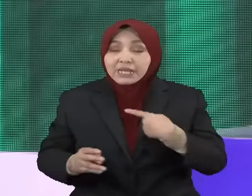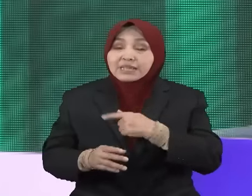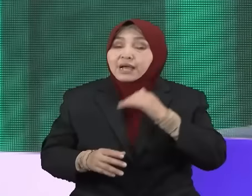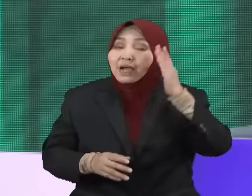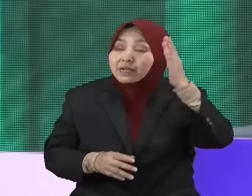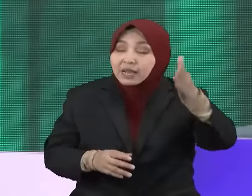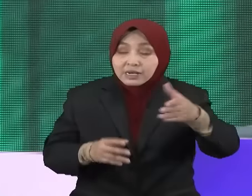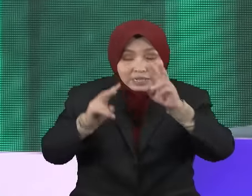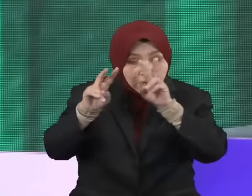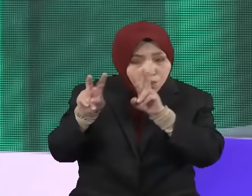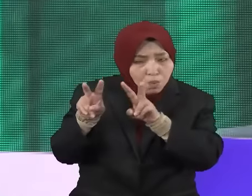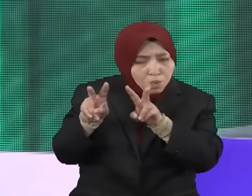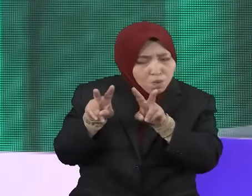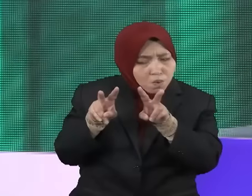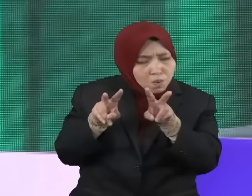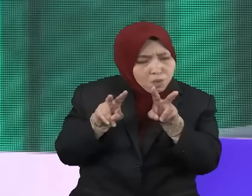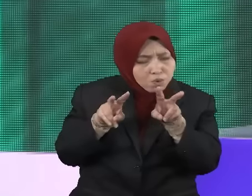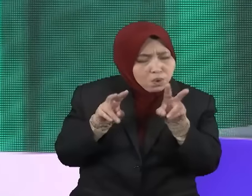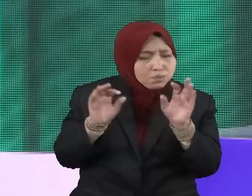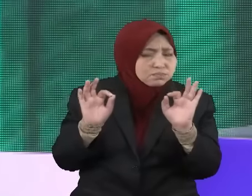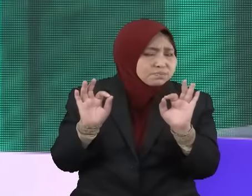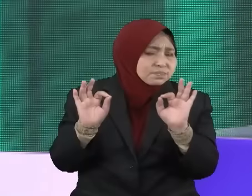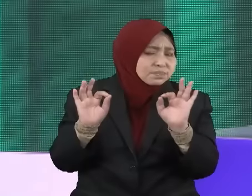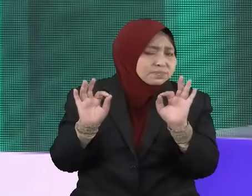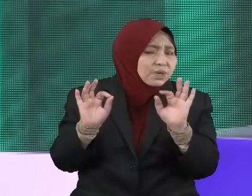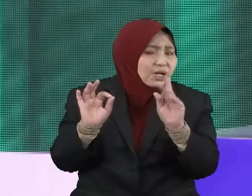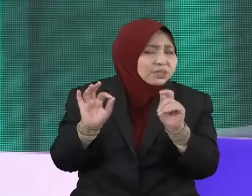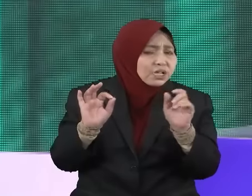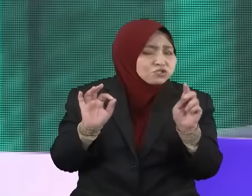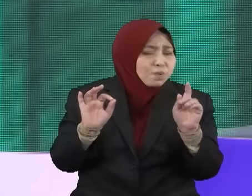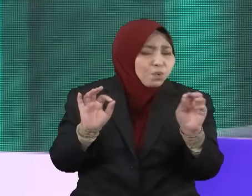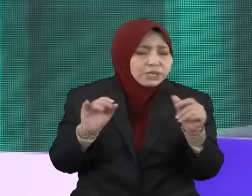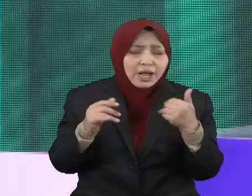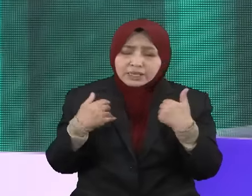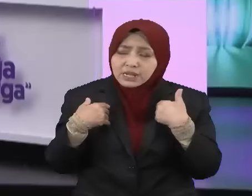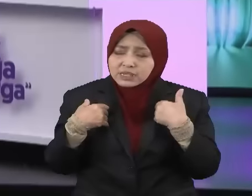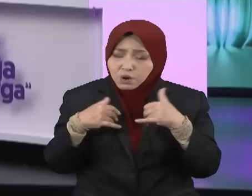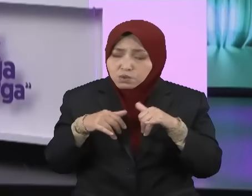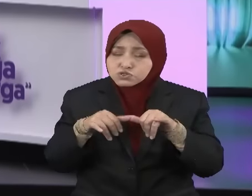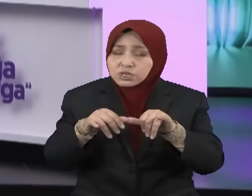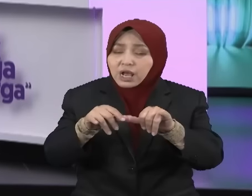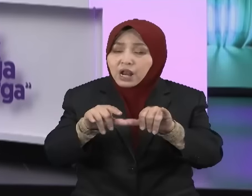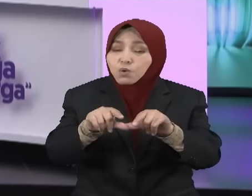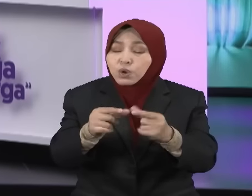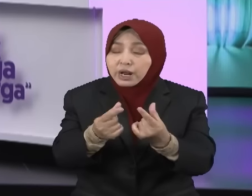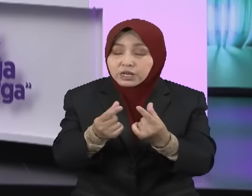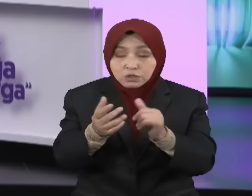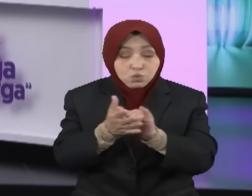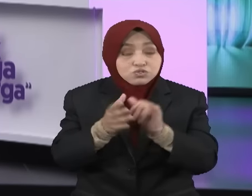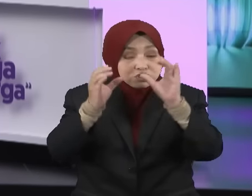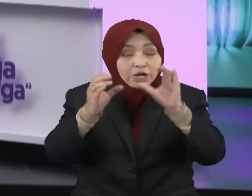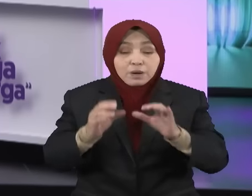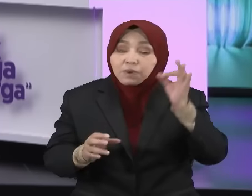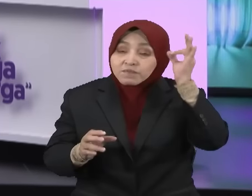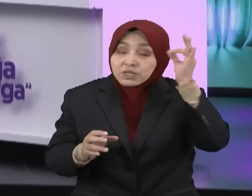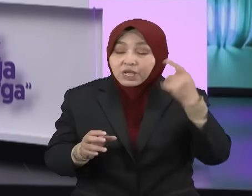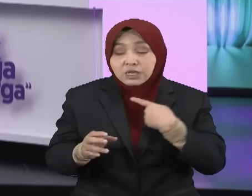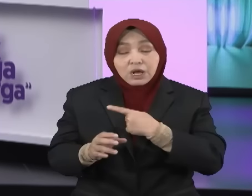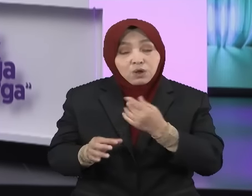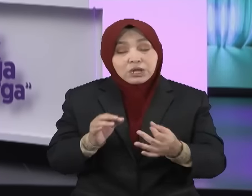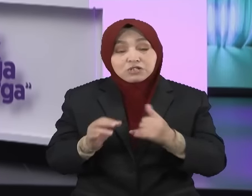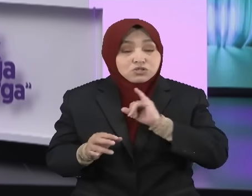akan tengok dulu, kata, okey, dia testimoni. Tapi ada tak konsisten dalam Al-Quran? Itu cara berfikir kita. Kalau tidak, dia